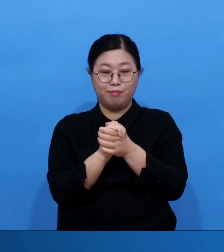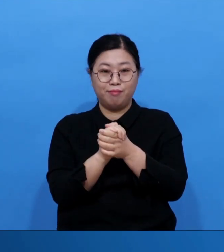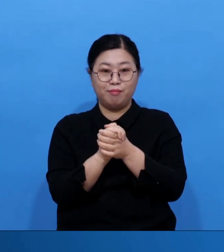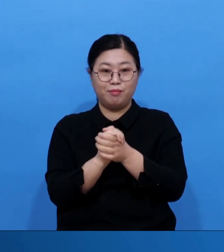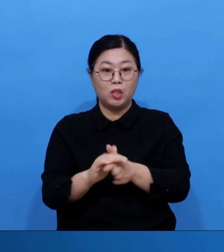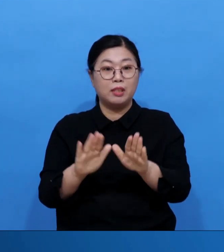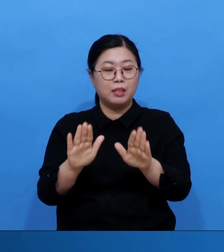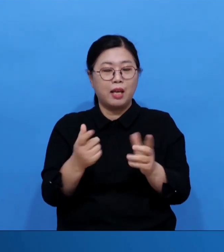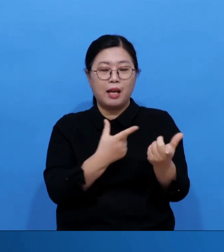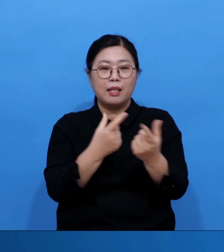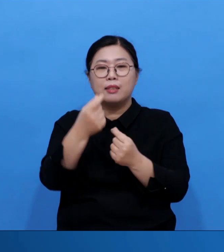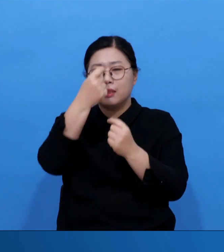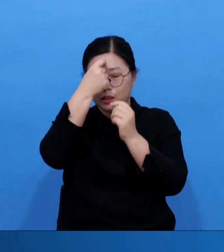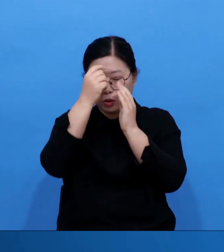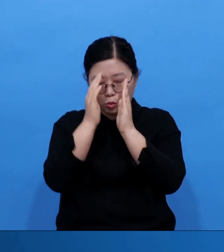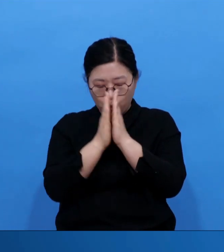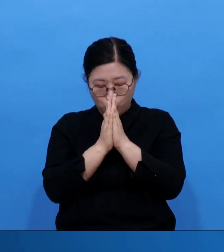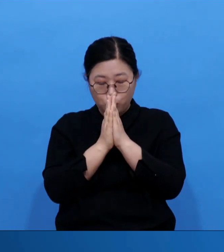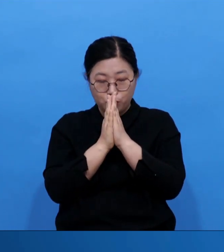시간 함께 기도하겠습니다.